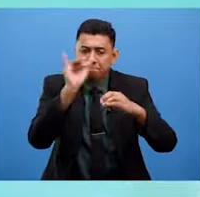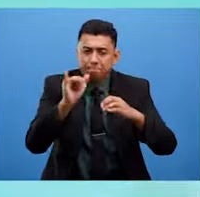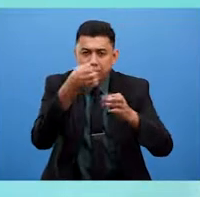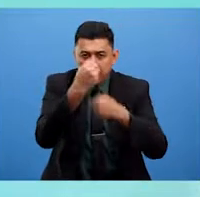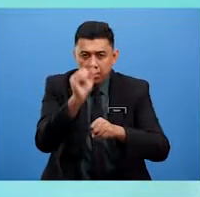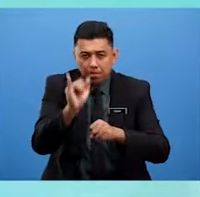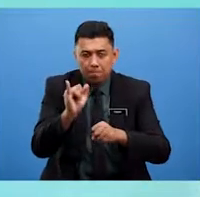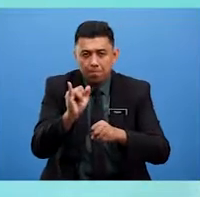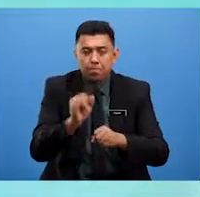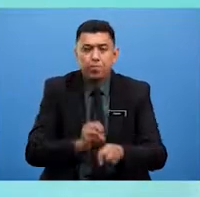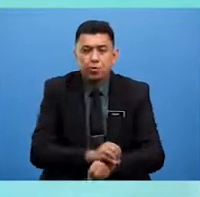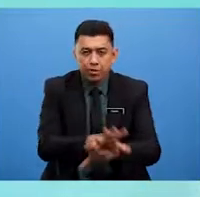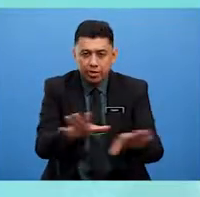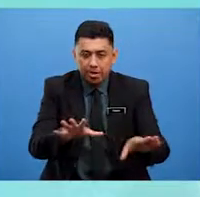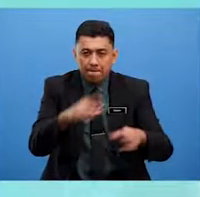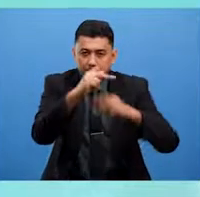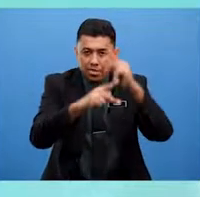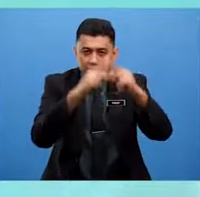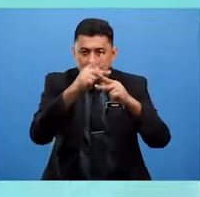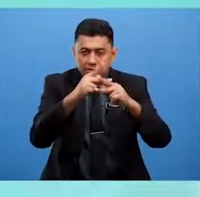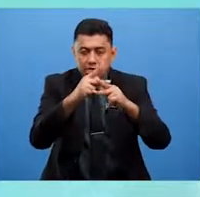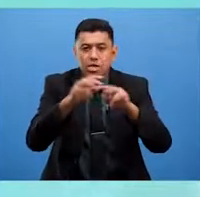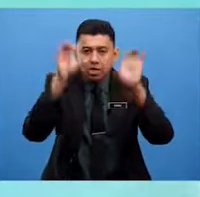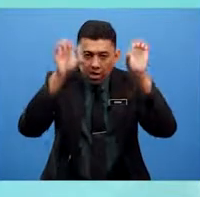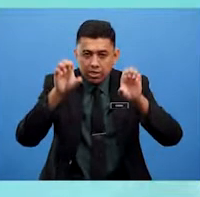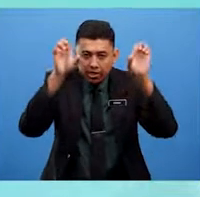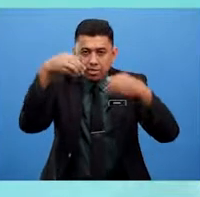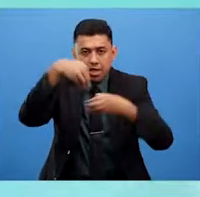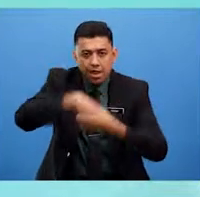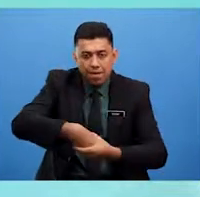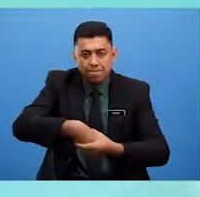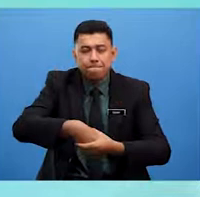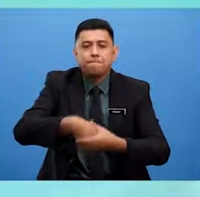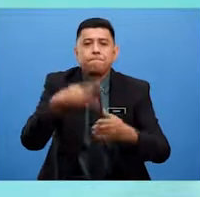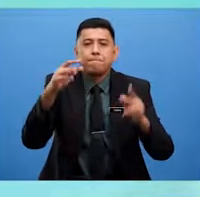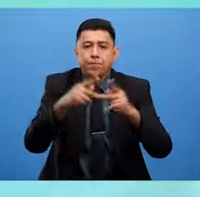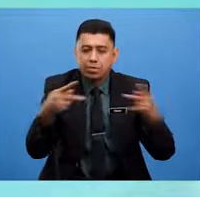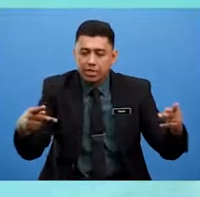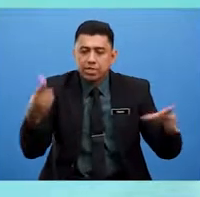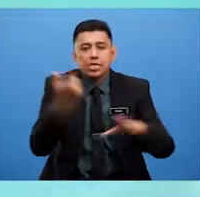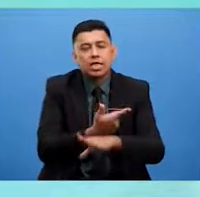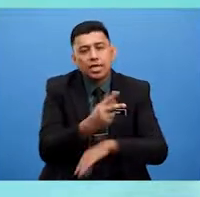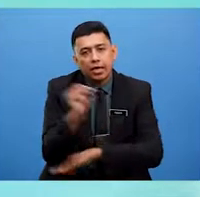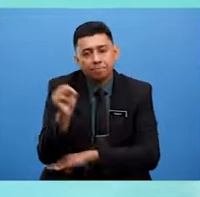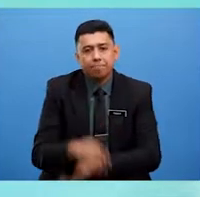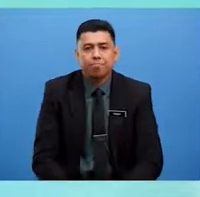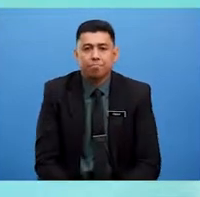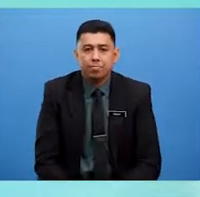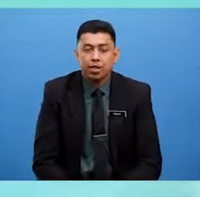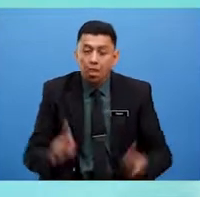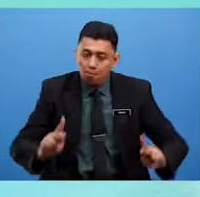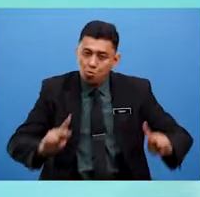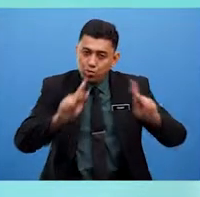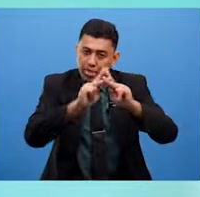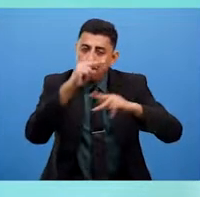mempengaruhi prestasi atlet dalam periodisasi latihan. Dan yang terakhir ialah puncak